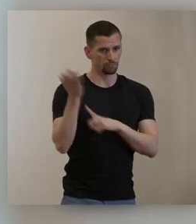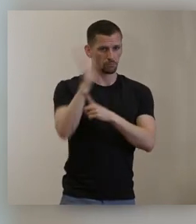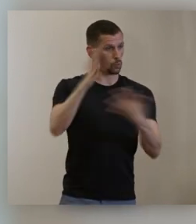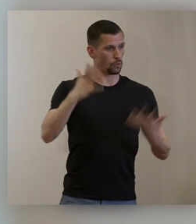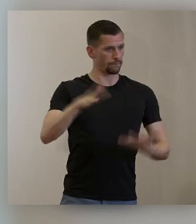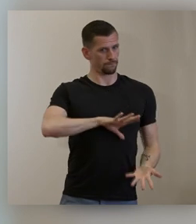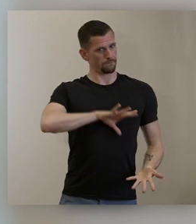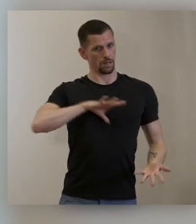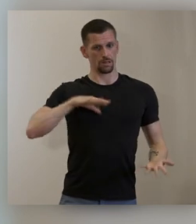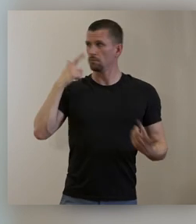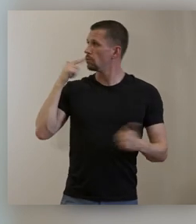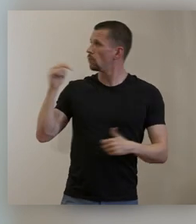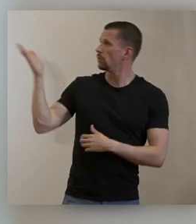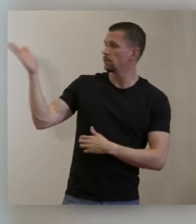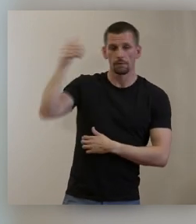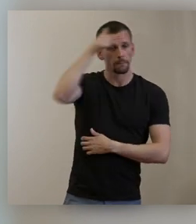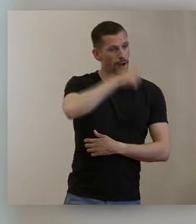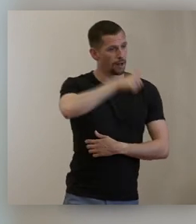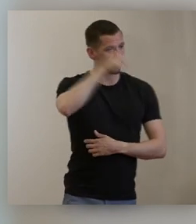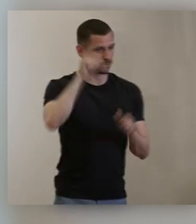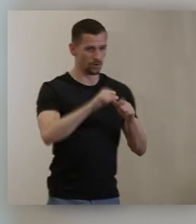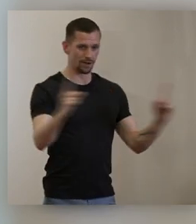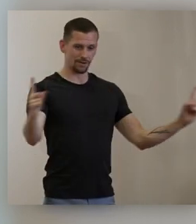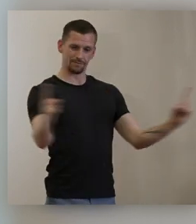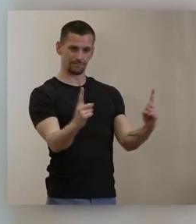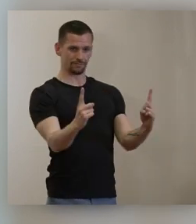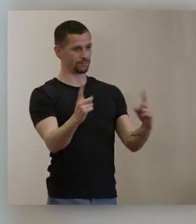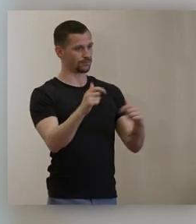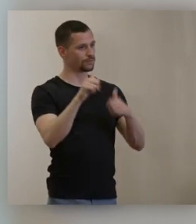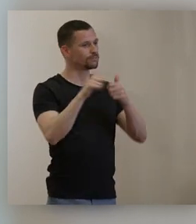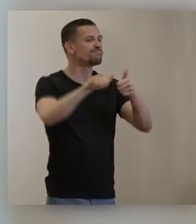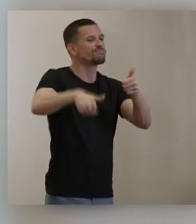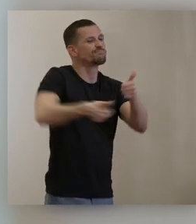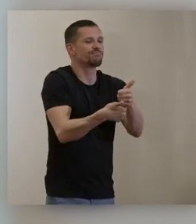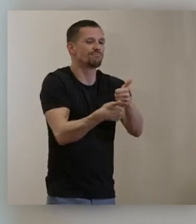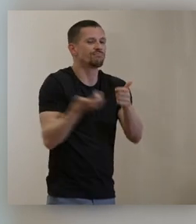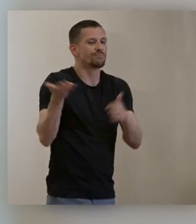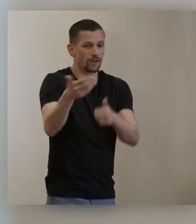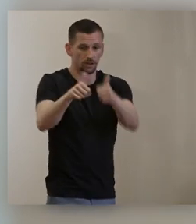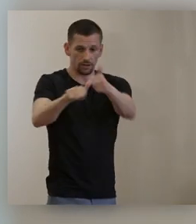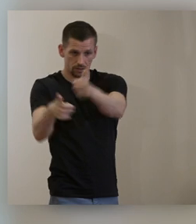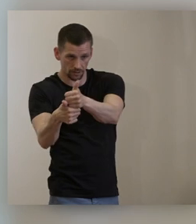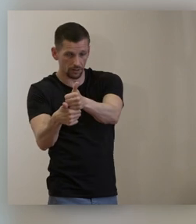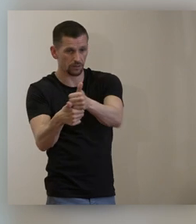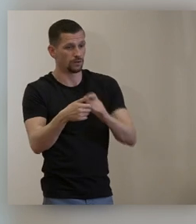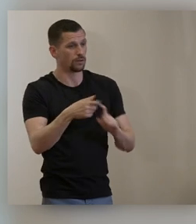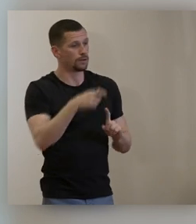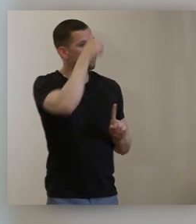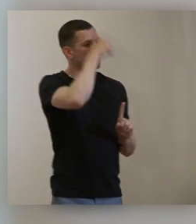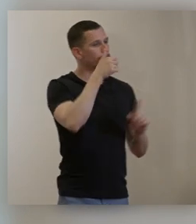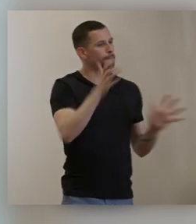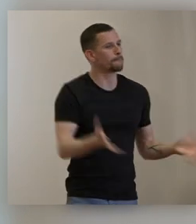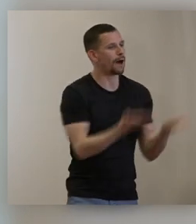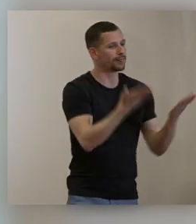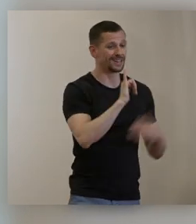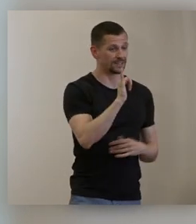là, Debré insiste sur les multiples dévotions autour de la vierge de ces Portugais du